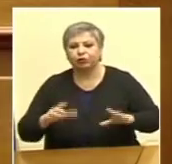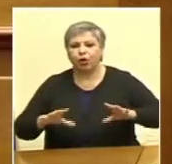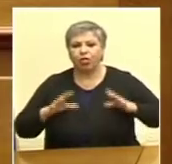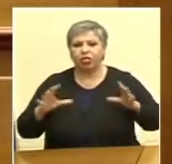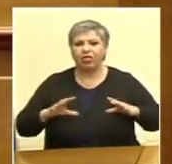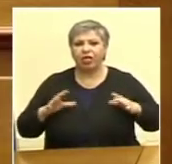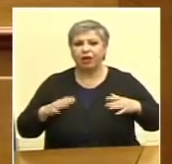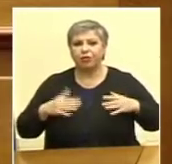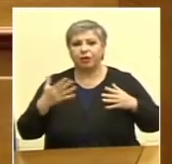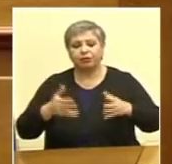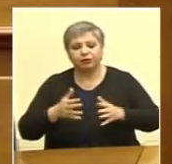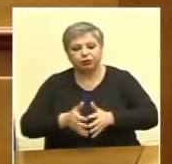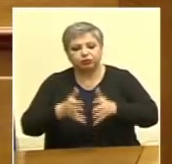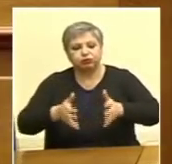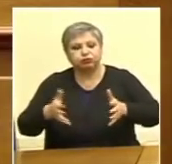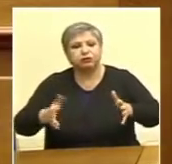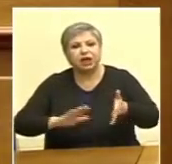μας καταγγέλλεται.